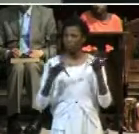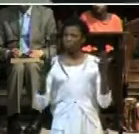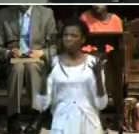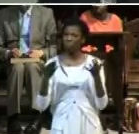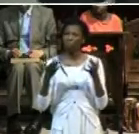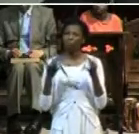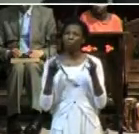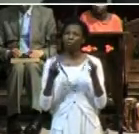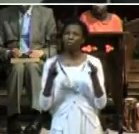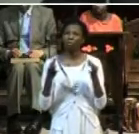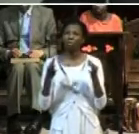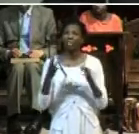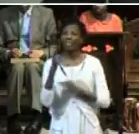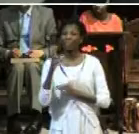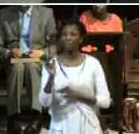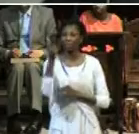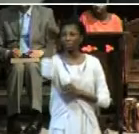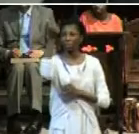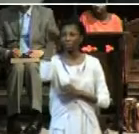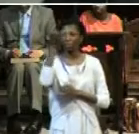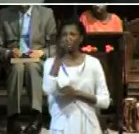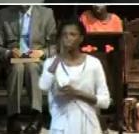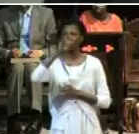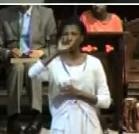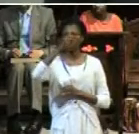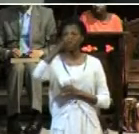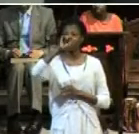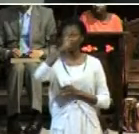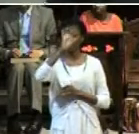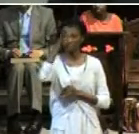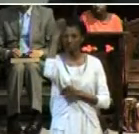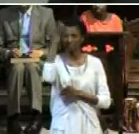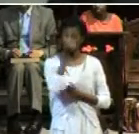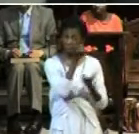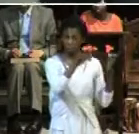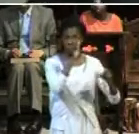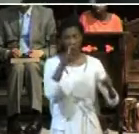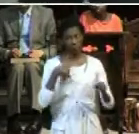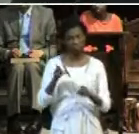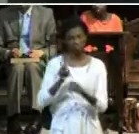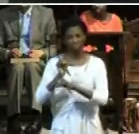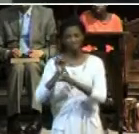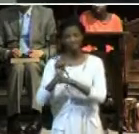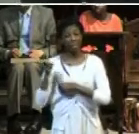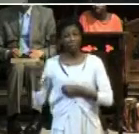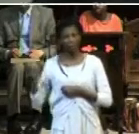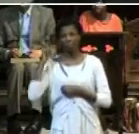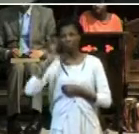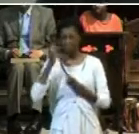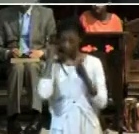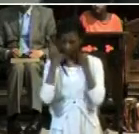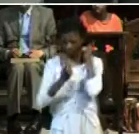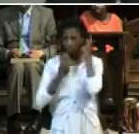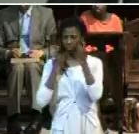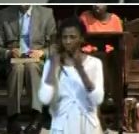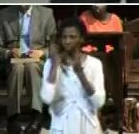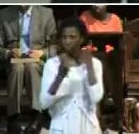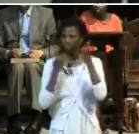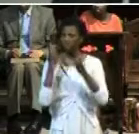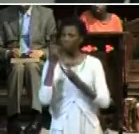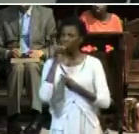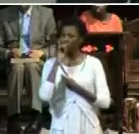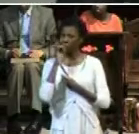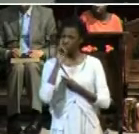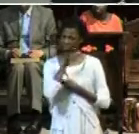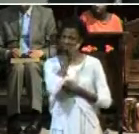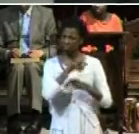appelons de manière simple la Trinité. Et ceci est un phénomène mondial qui le préoccupe, parce qu'il y a là une